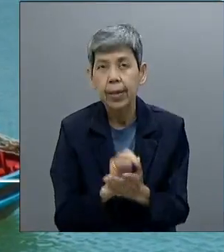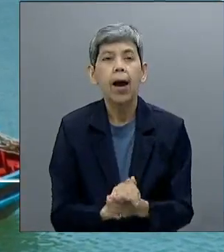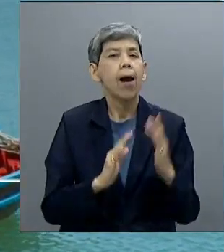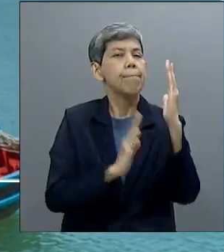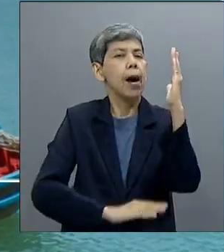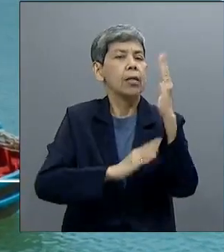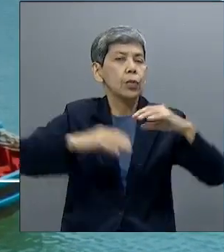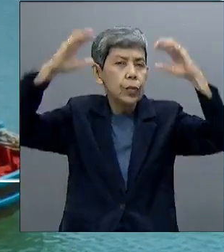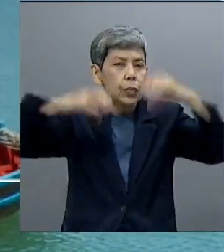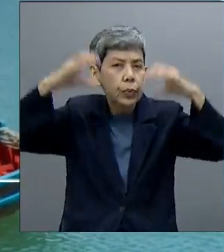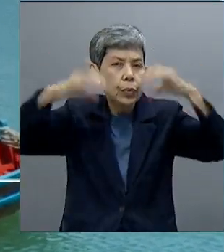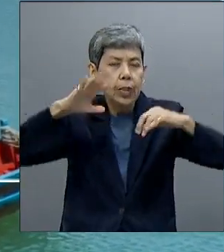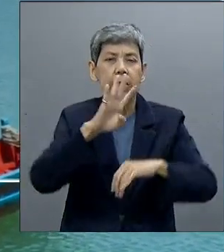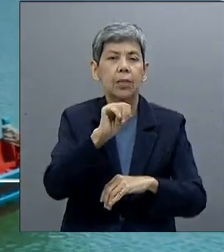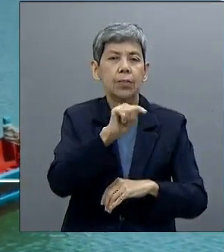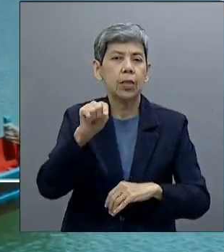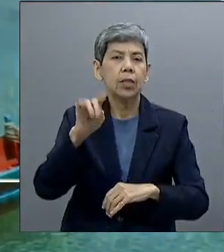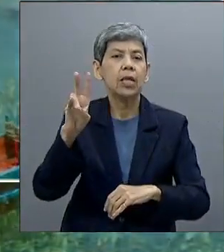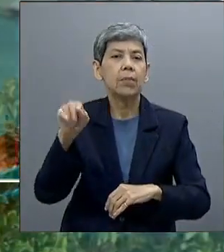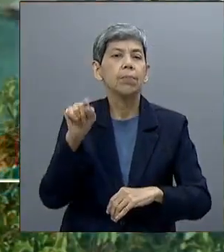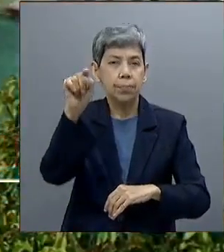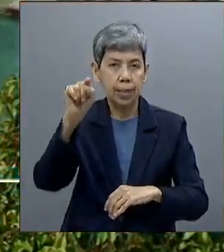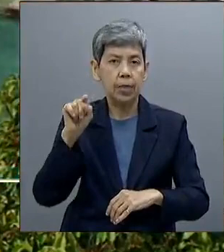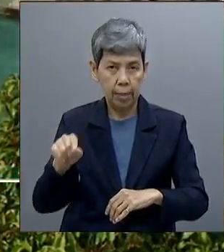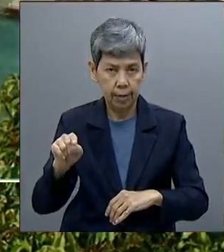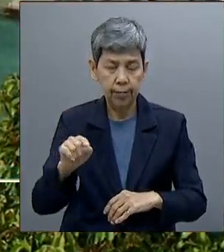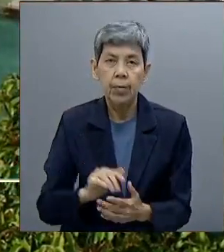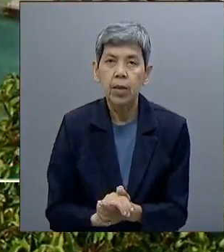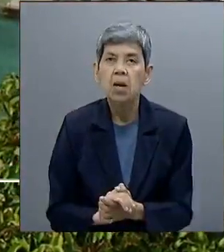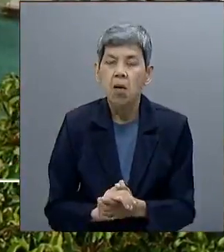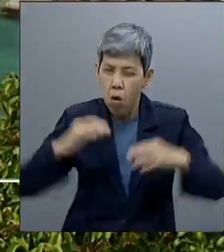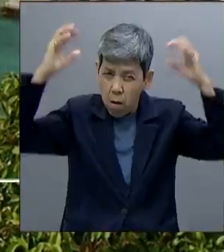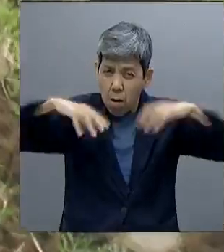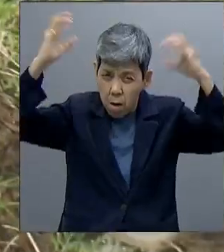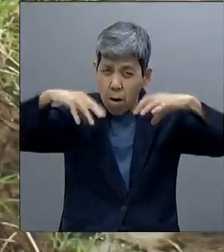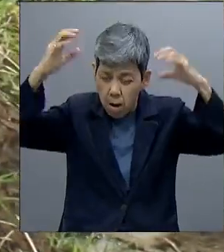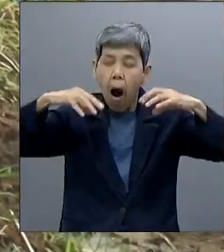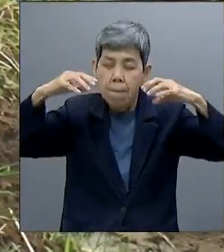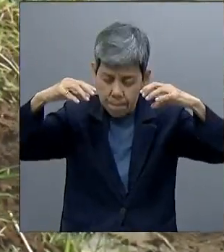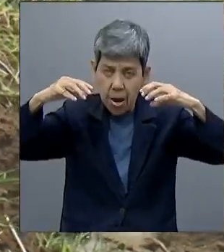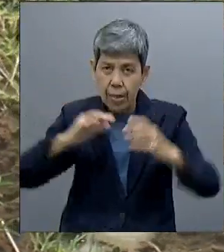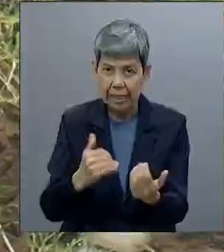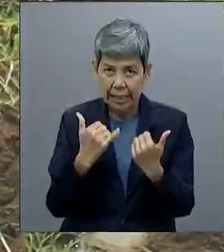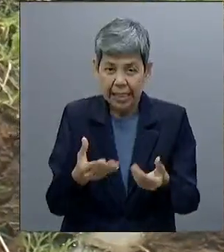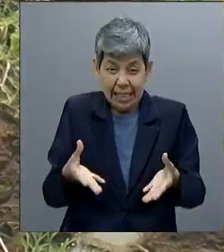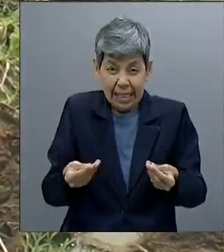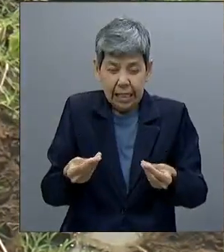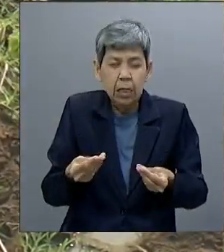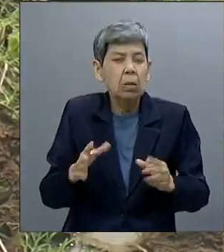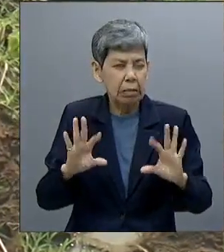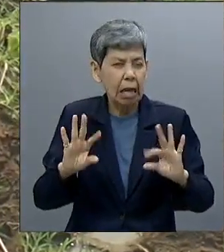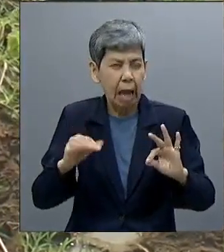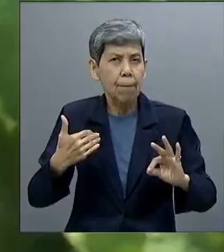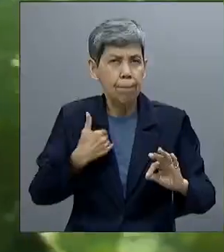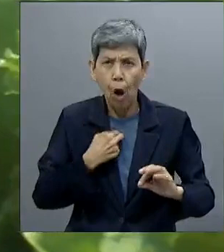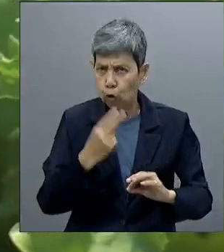ใต้มีฝนฟ้าคะนองตั้งแต่40ไปจนถึง 70% ของพื้นที่และจะมีฝนตกหนักบางแห่งช่วงนี้ดินและอากาศมีความชื้นสูงนะคะให้เ